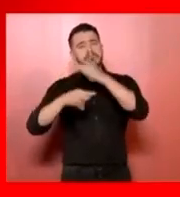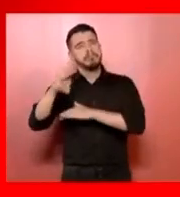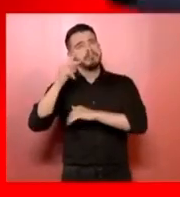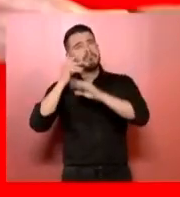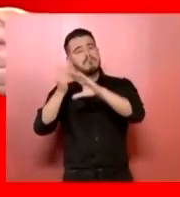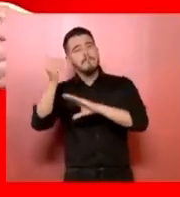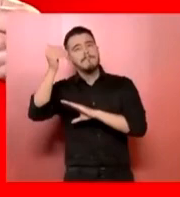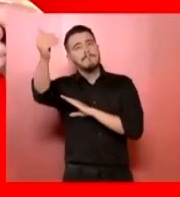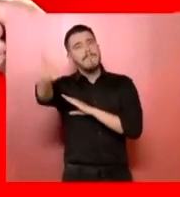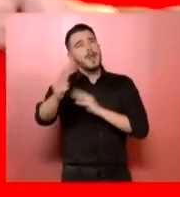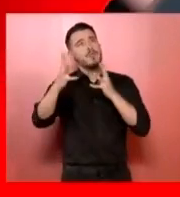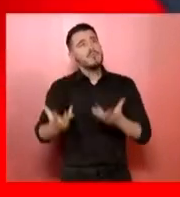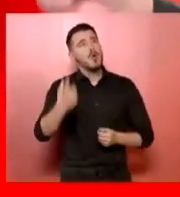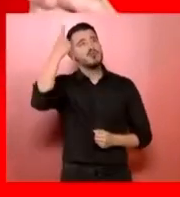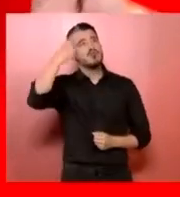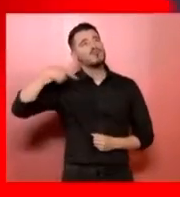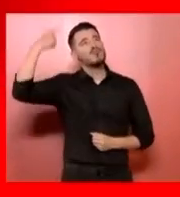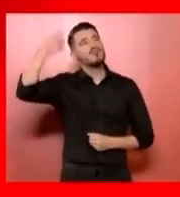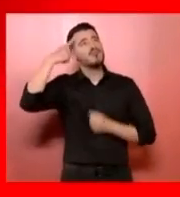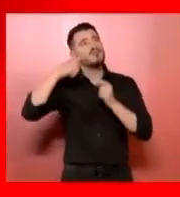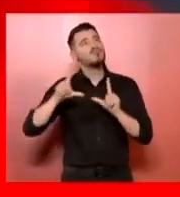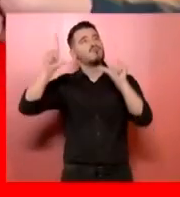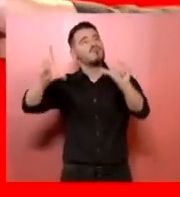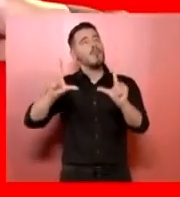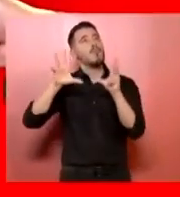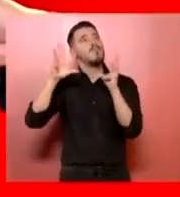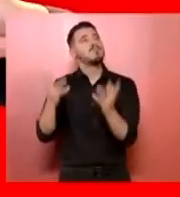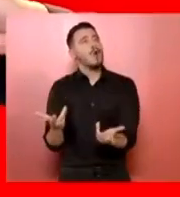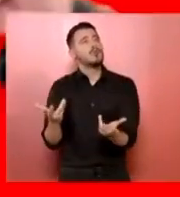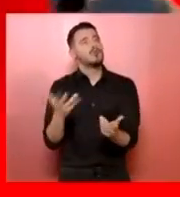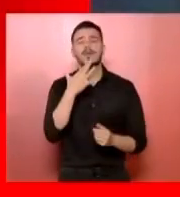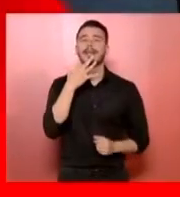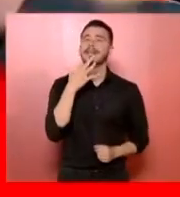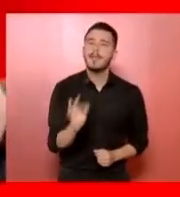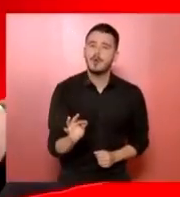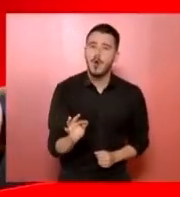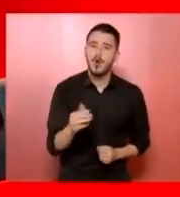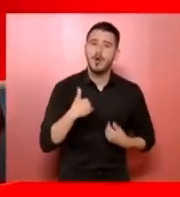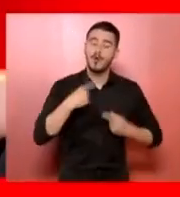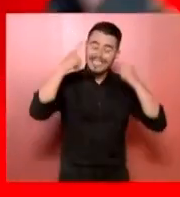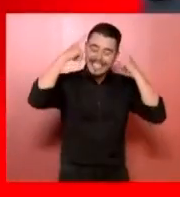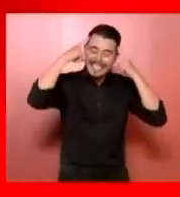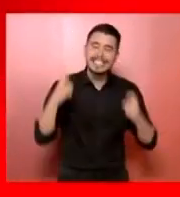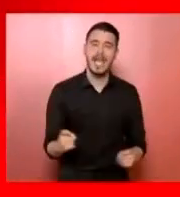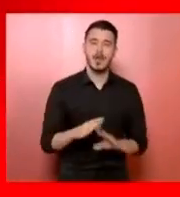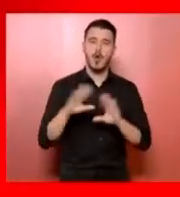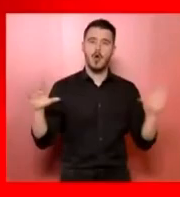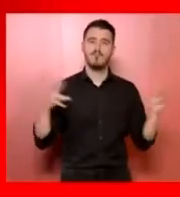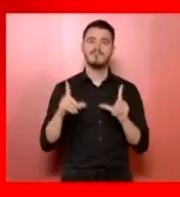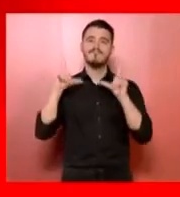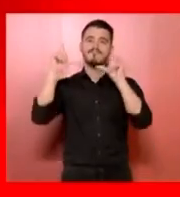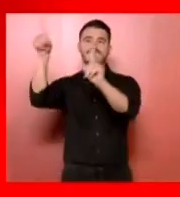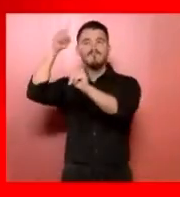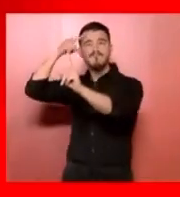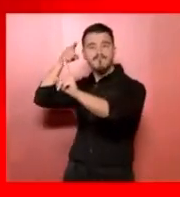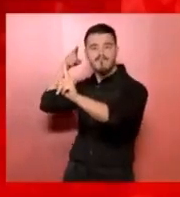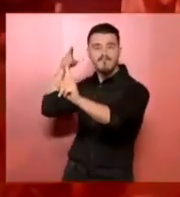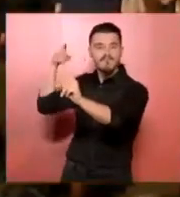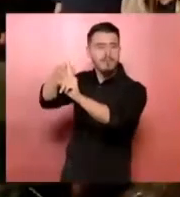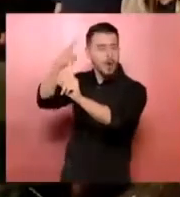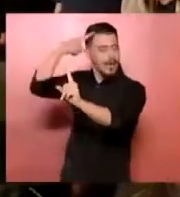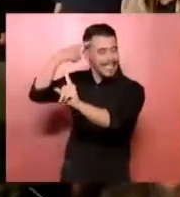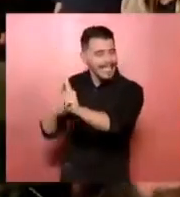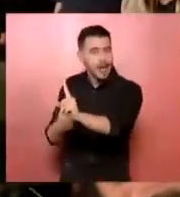το ρωματικό, σημαίνει ότι επειδή ξέρεις που θες να πας, ξέρεις που θέλεις να